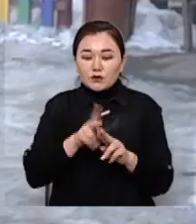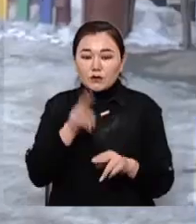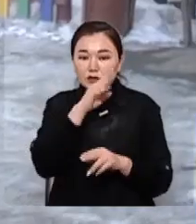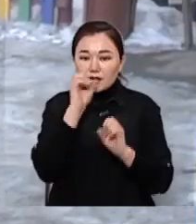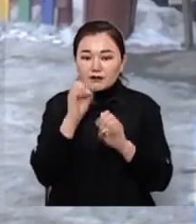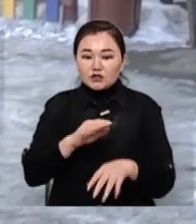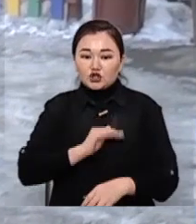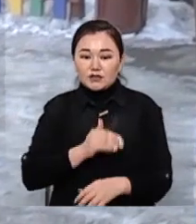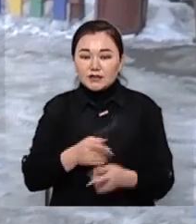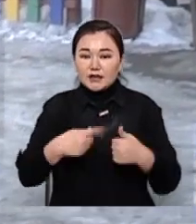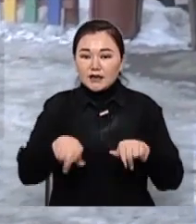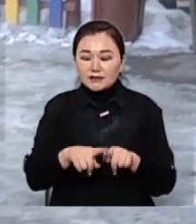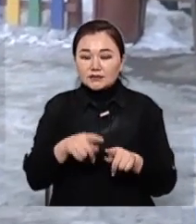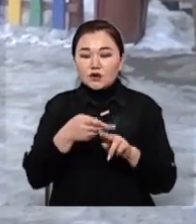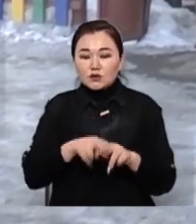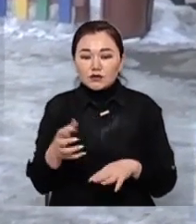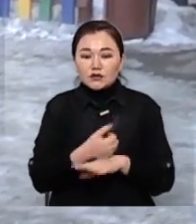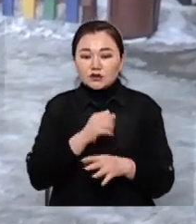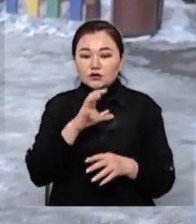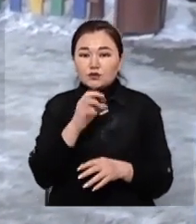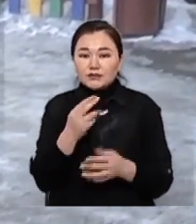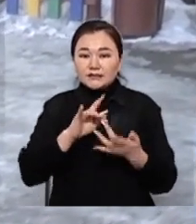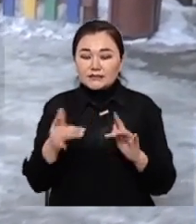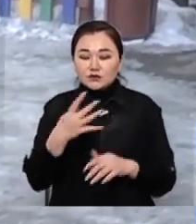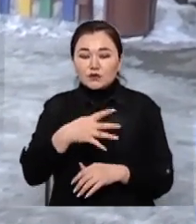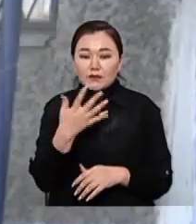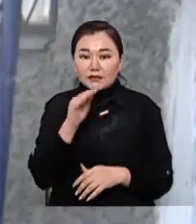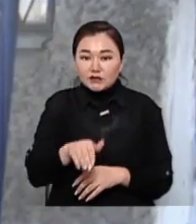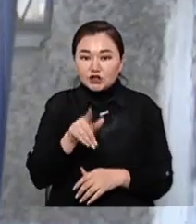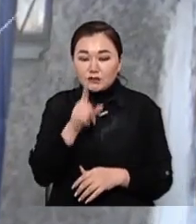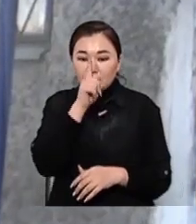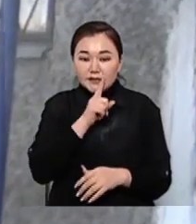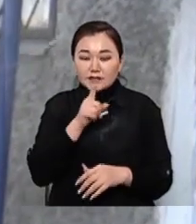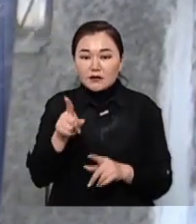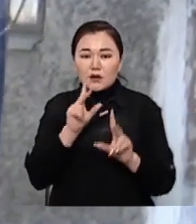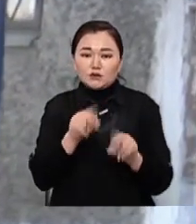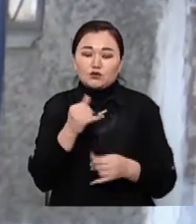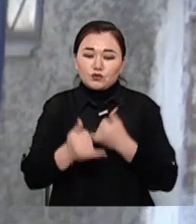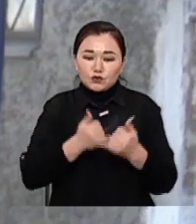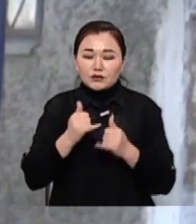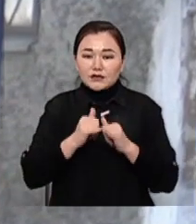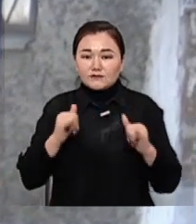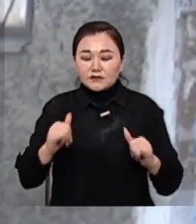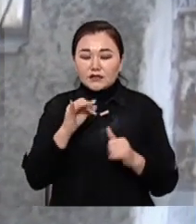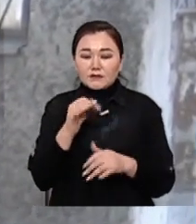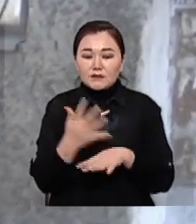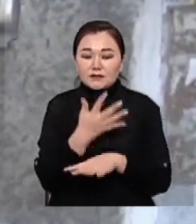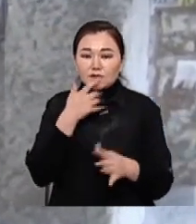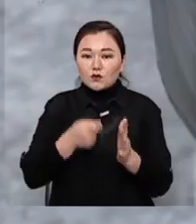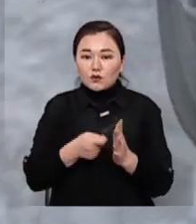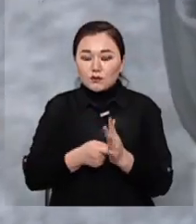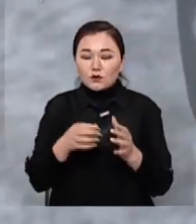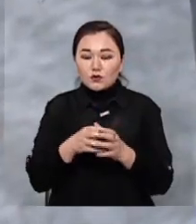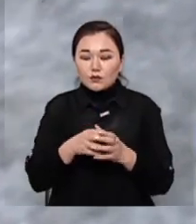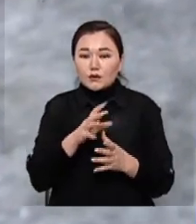отдали малыша в частную организацию, которую нашли в соцсетях. За 45 тысяч тенге в месяц там обещали уход, развитие и 5-разовое кормление. В